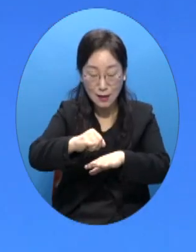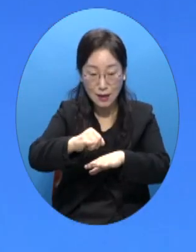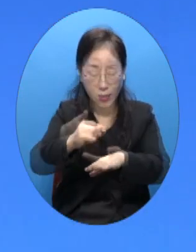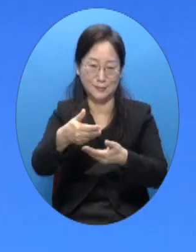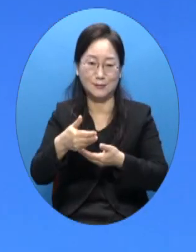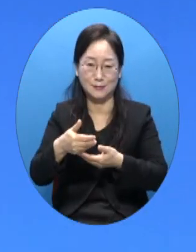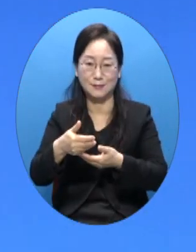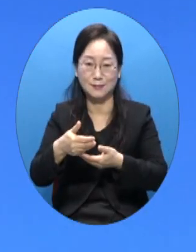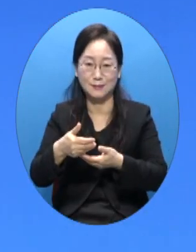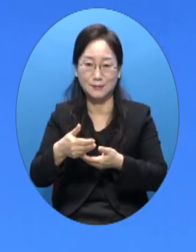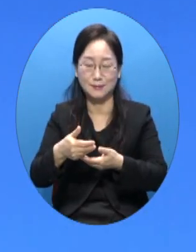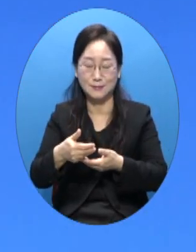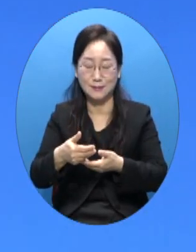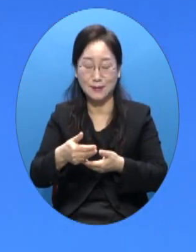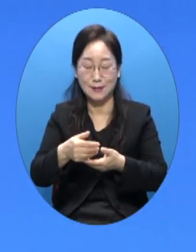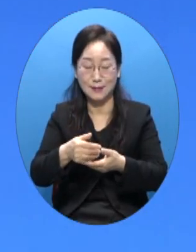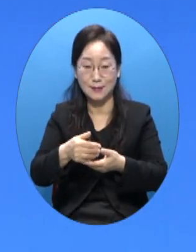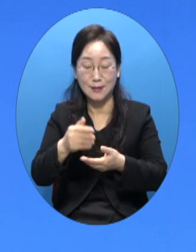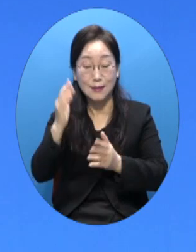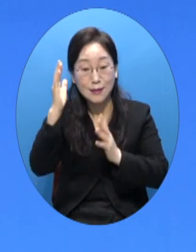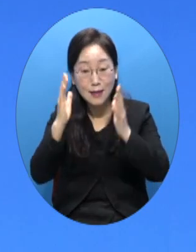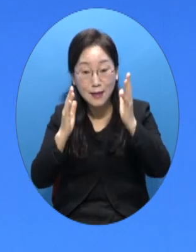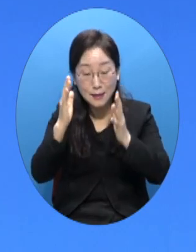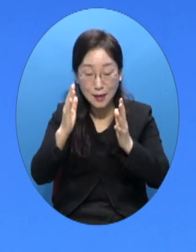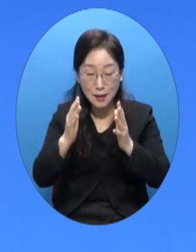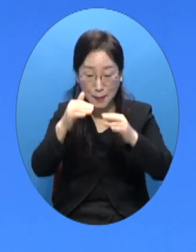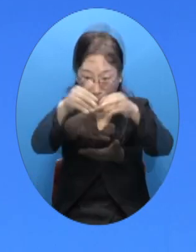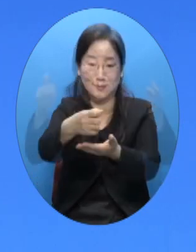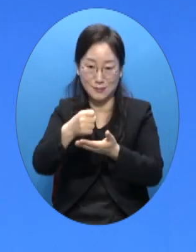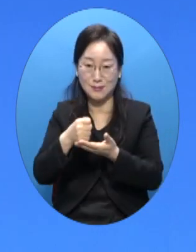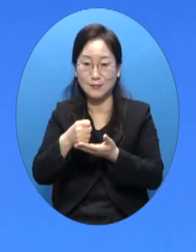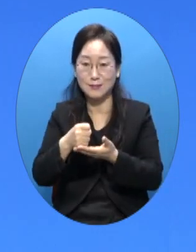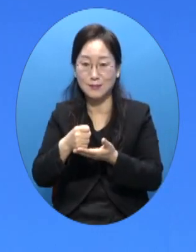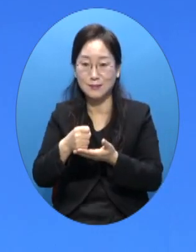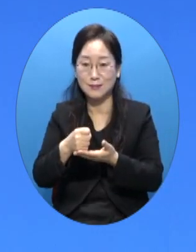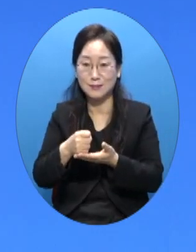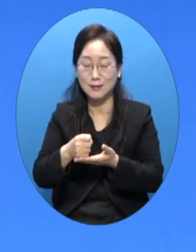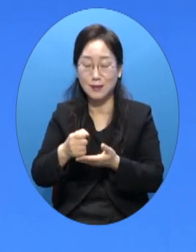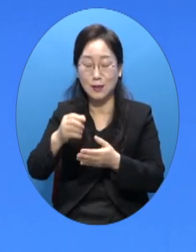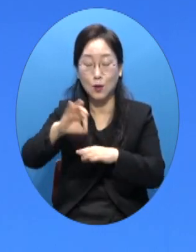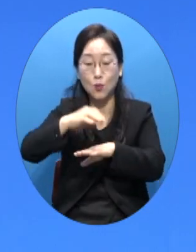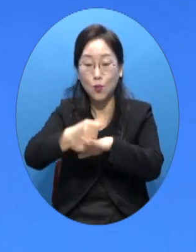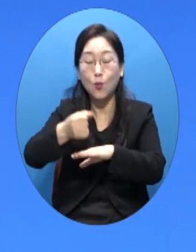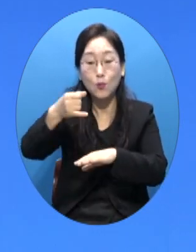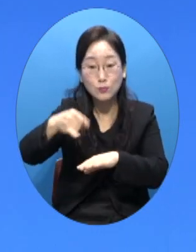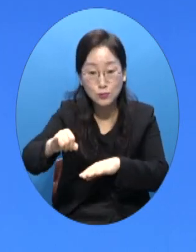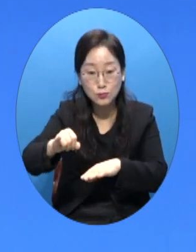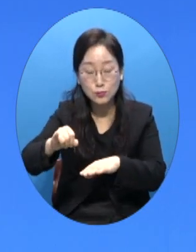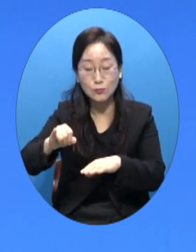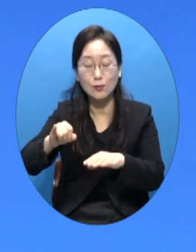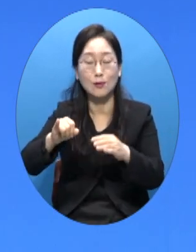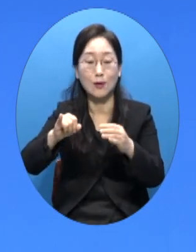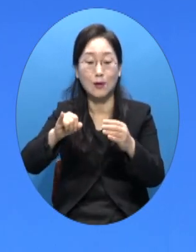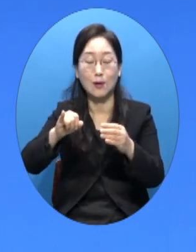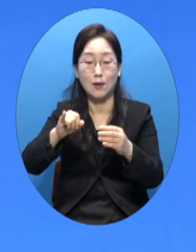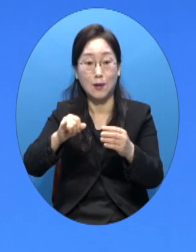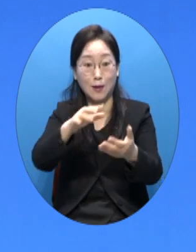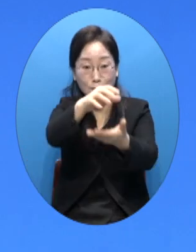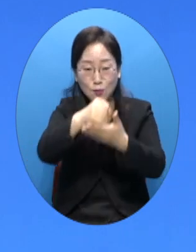그가 갈때 밭에서 권을 받은 다음 공주의 아들 왕자로